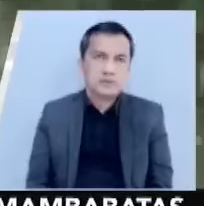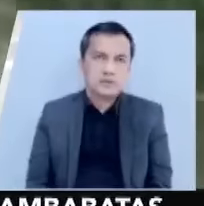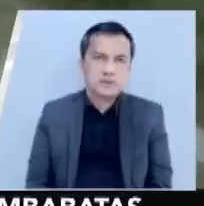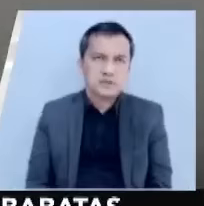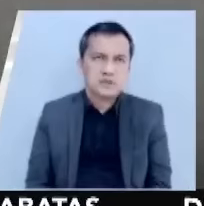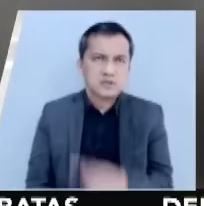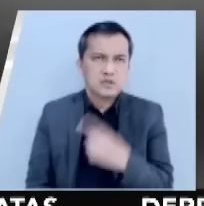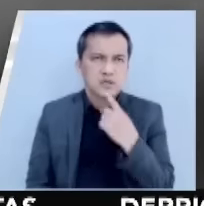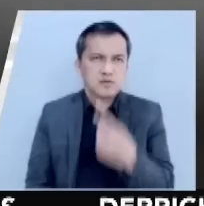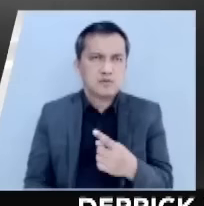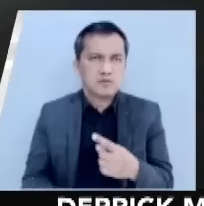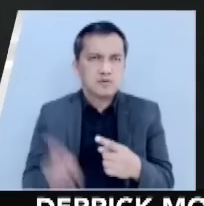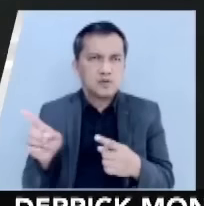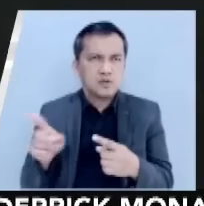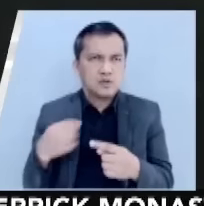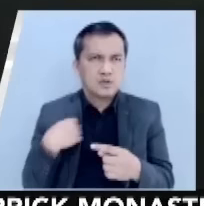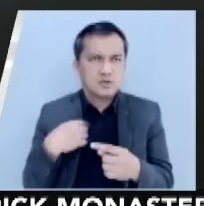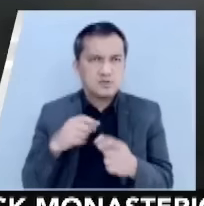ngayon sa amin.